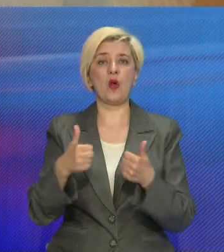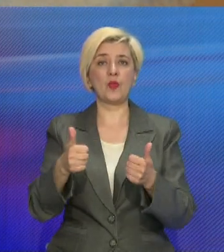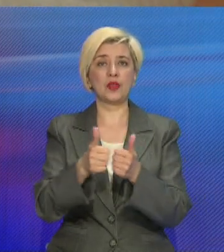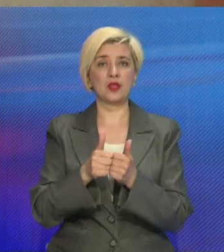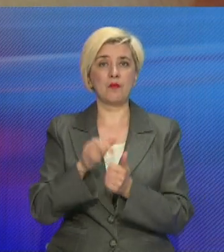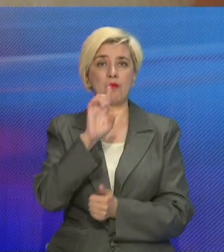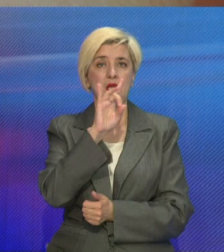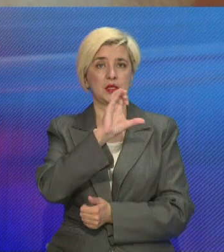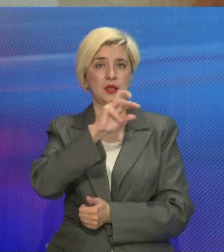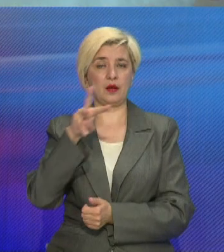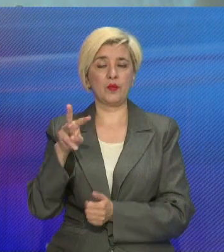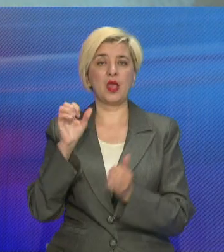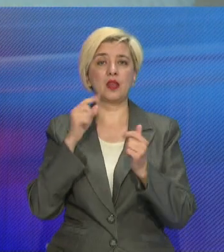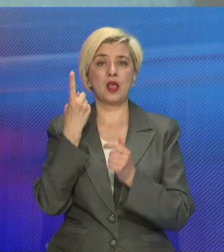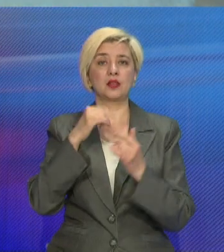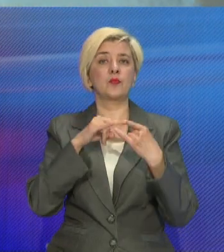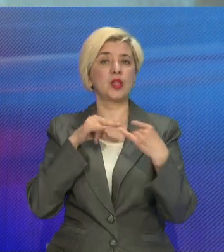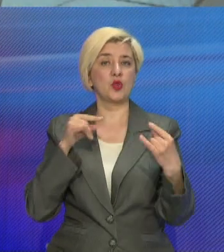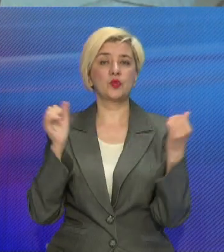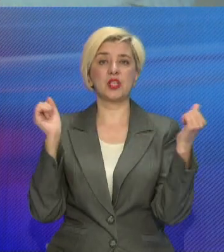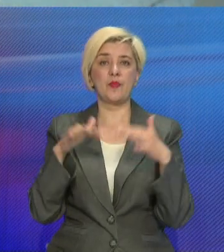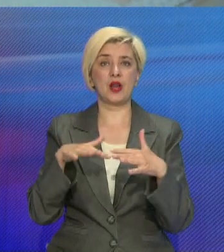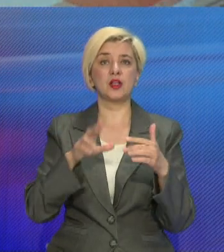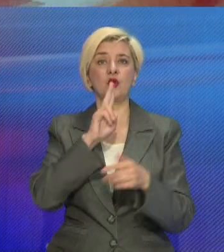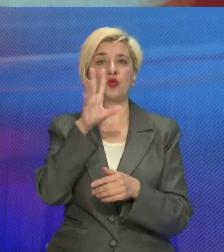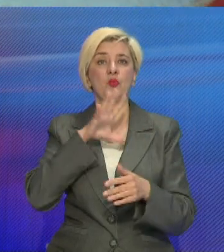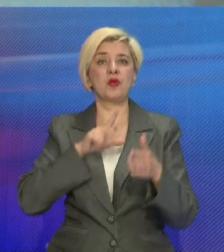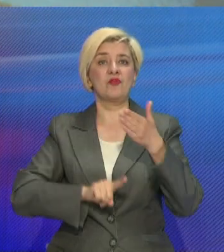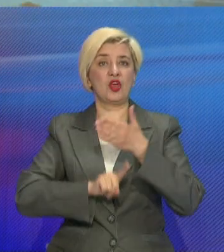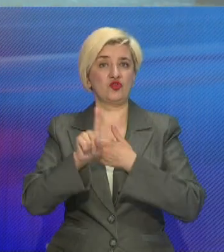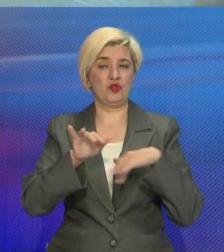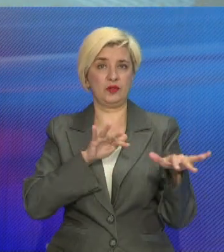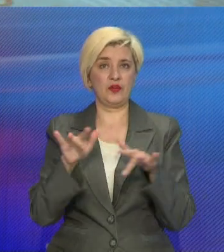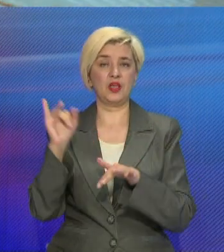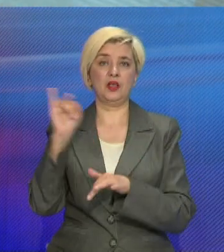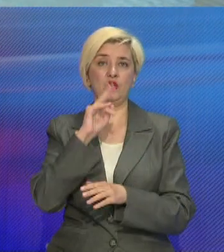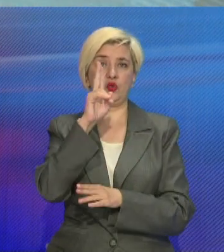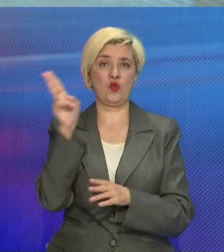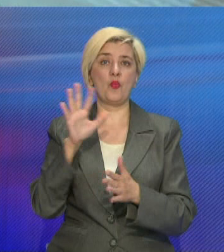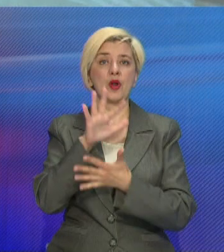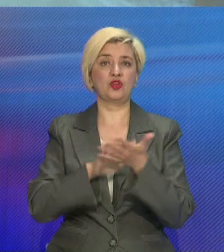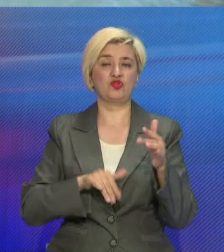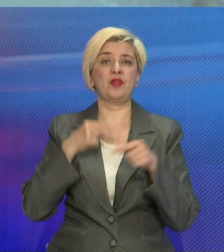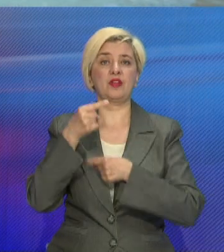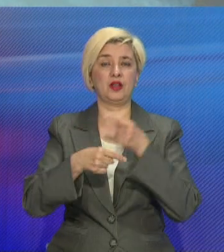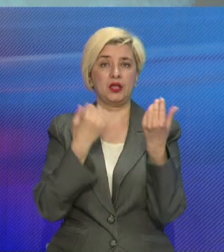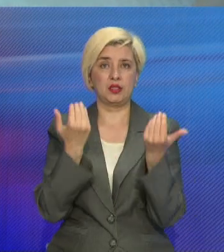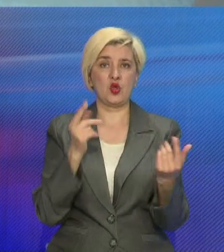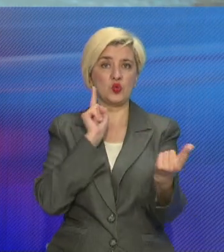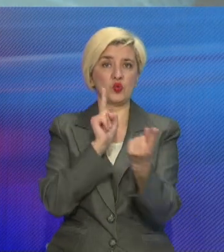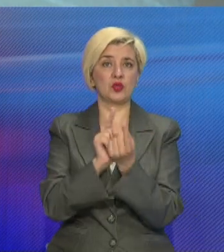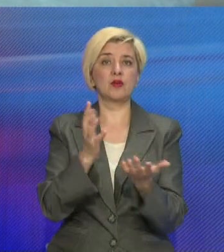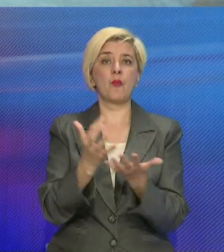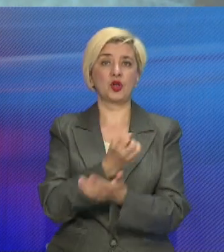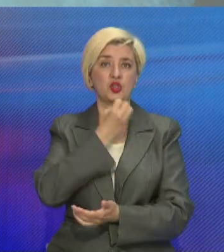БРСМ. За адным сталом сабраліся тыя, хто стаяў каля вытокаў гэтага руху, і тыя, хто працягвае яго традыцыі зараз. Сустрэча атрымалася